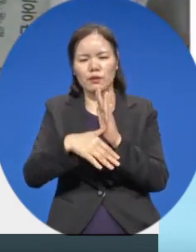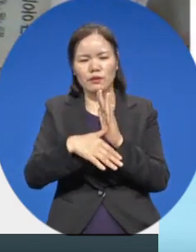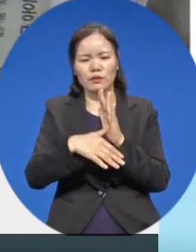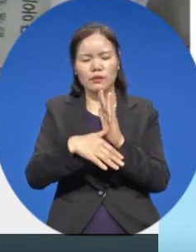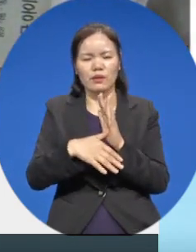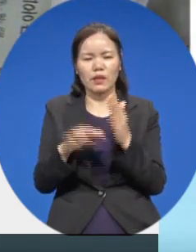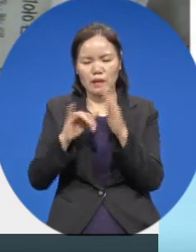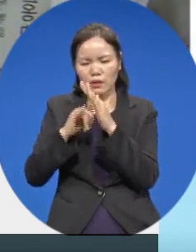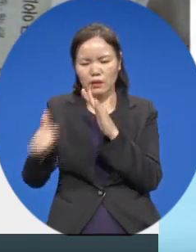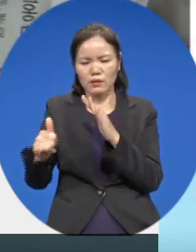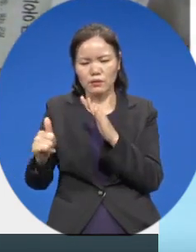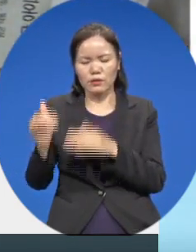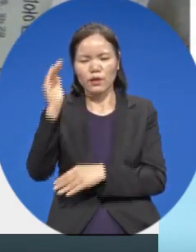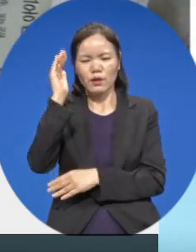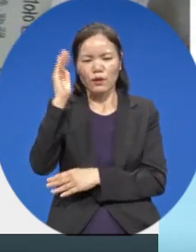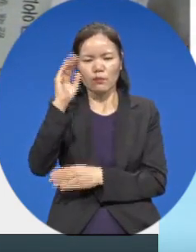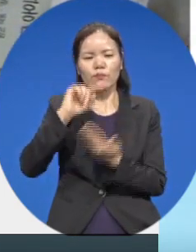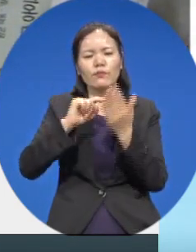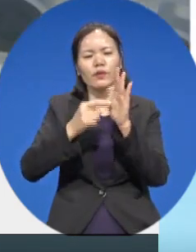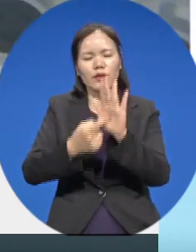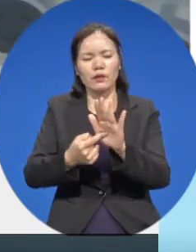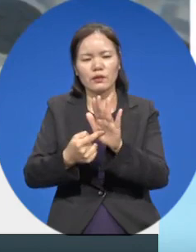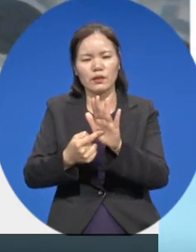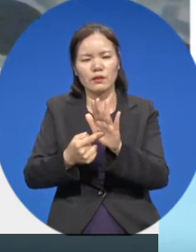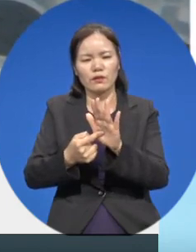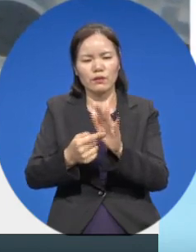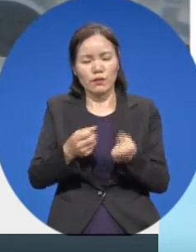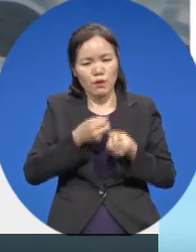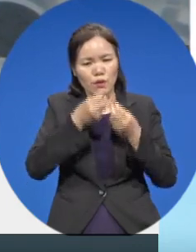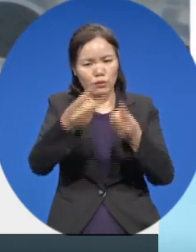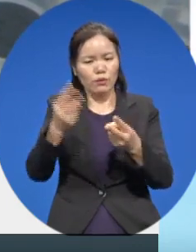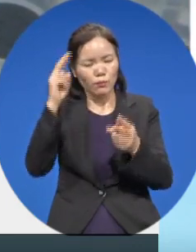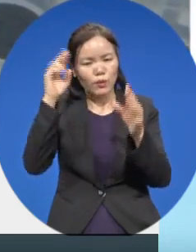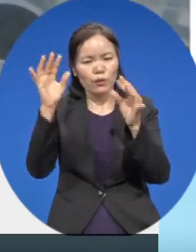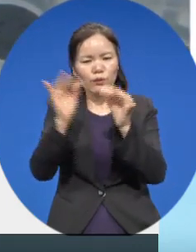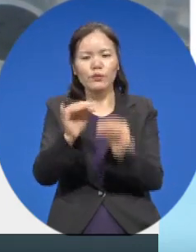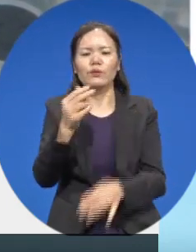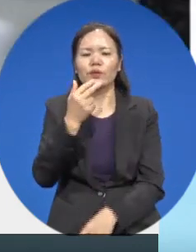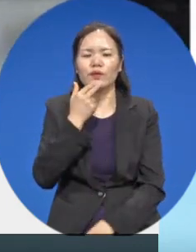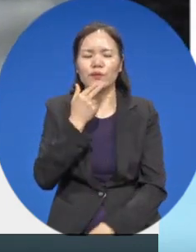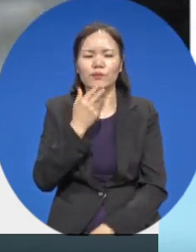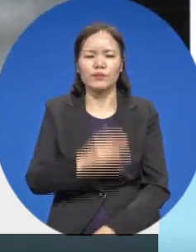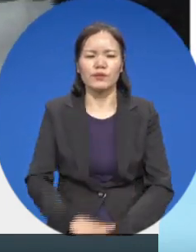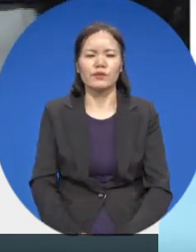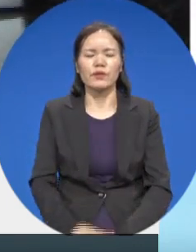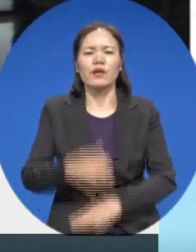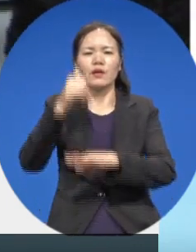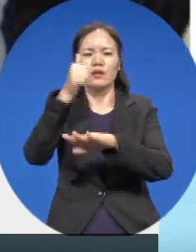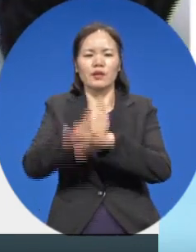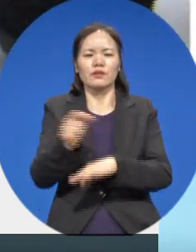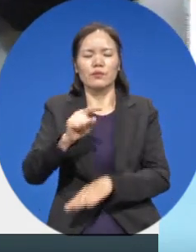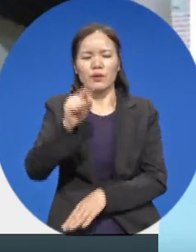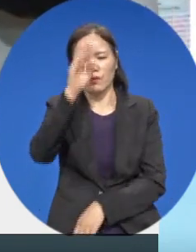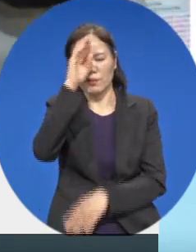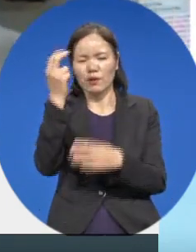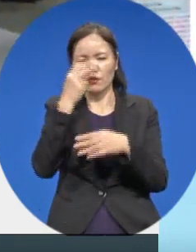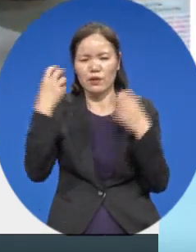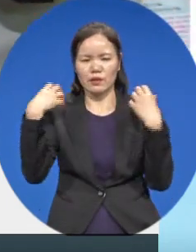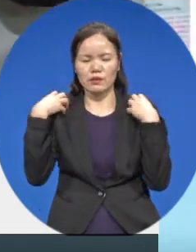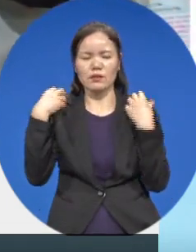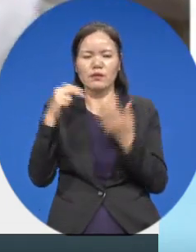뭐 이 브리핑 하겠다 라고 하는 것을 통보 하거나 어떤 동의를 받지 않고 했다는 거죠 그래서 이제 결과적으로는 질병관리 층에서